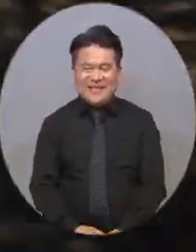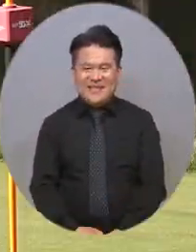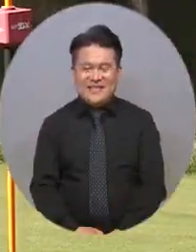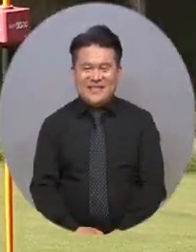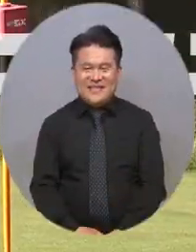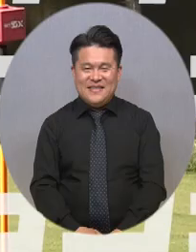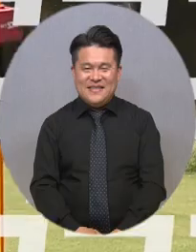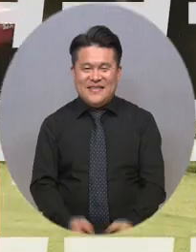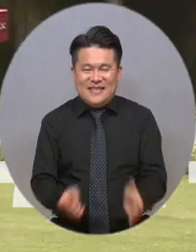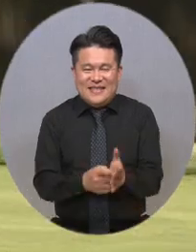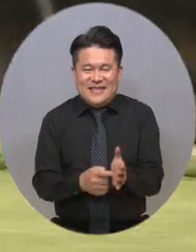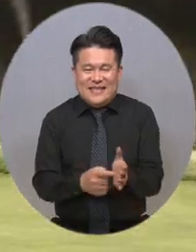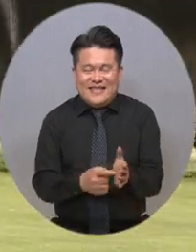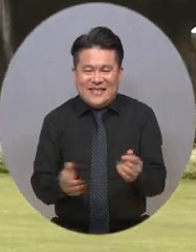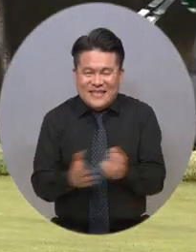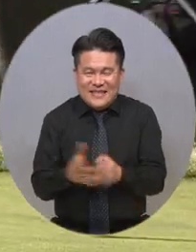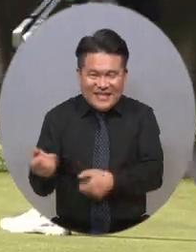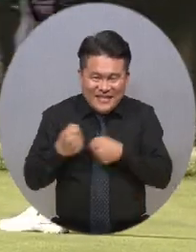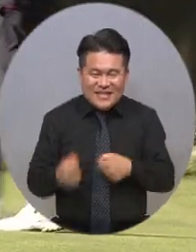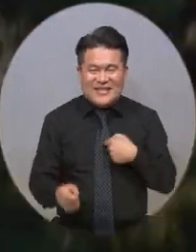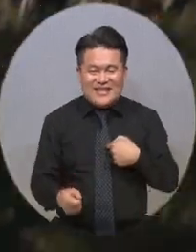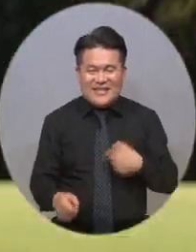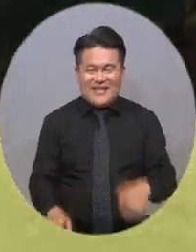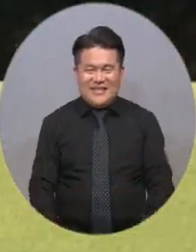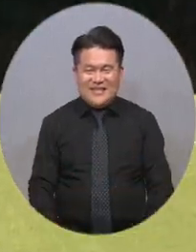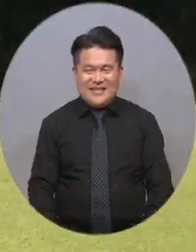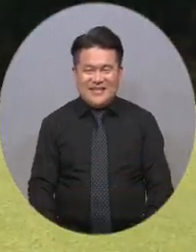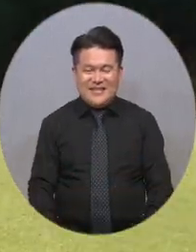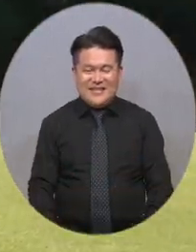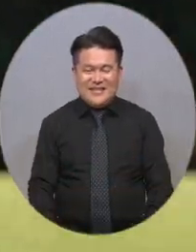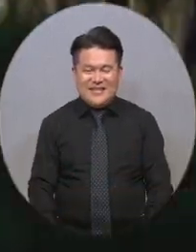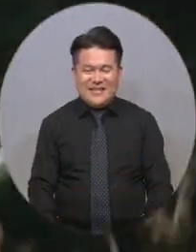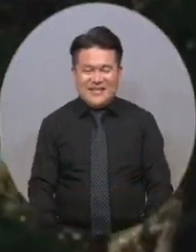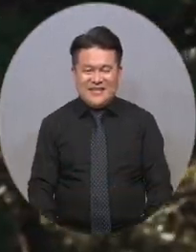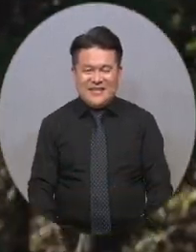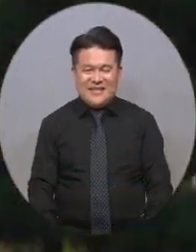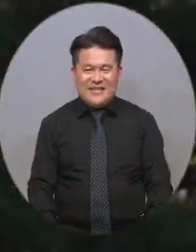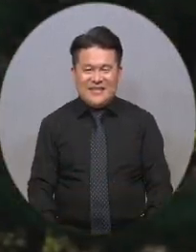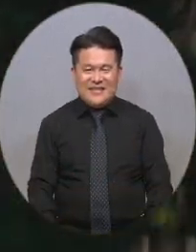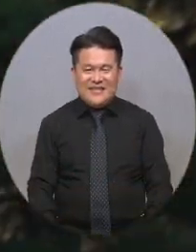마음이 급해가지고. 얼마나 마음이 급하냐? 마음이 급했어요. 지금 공물을 들고 가서.